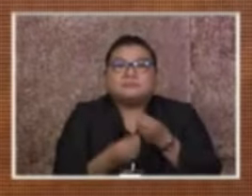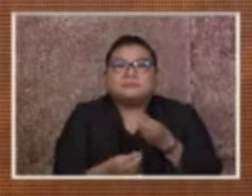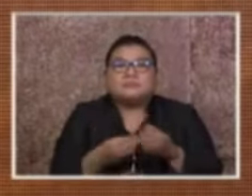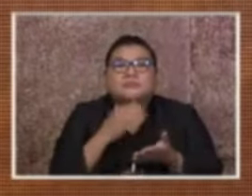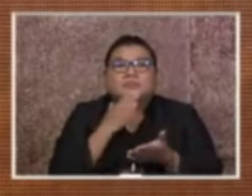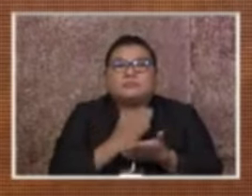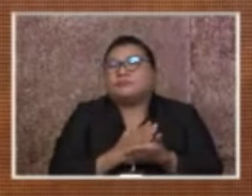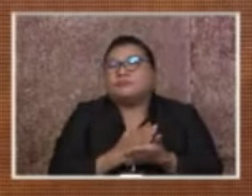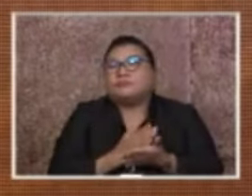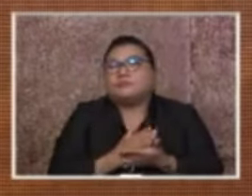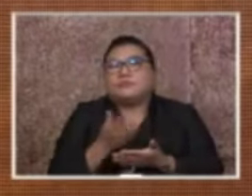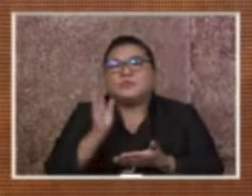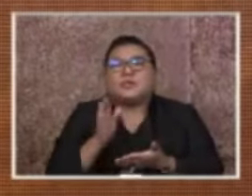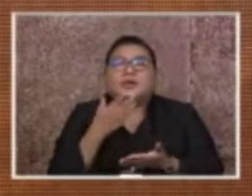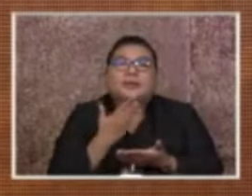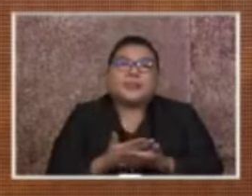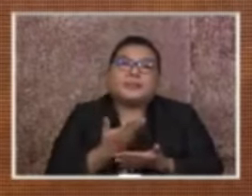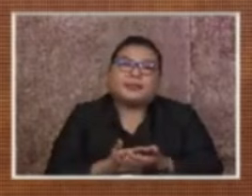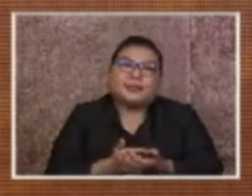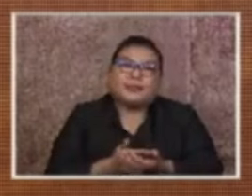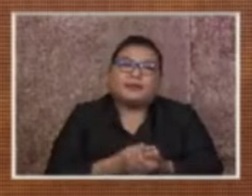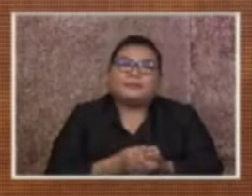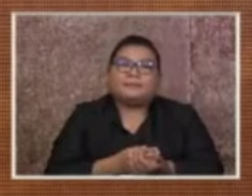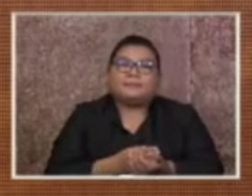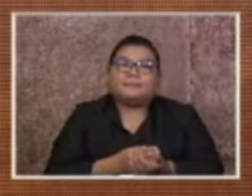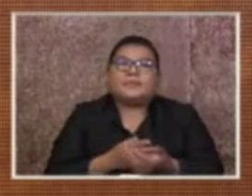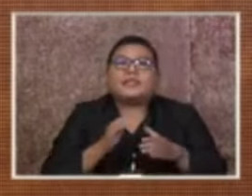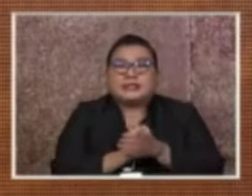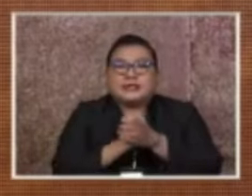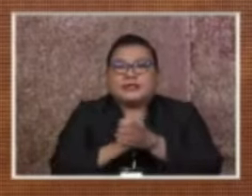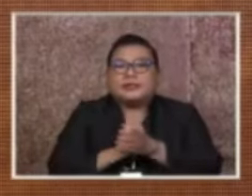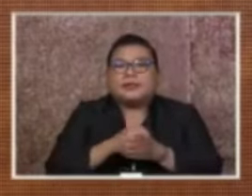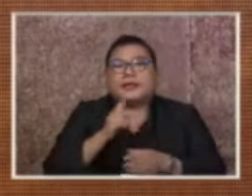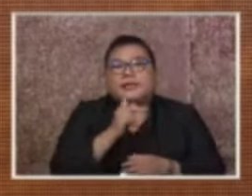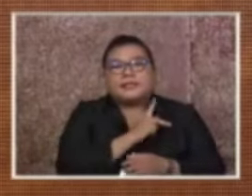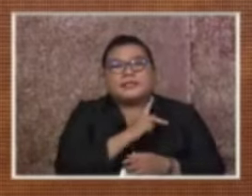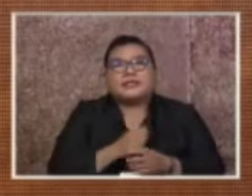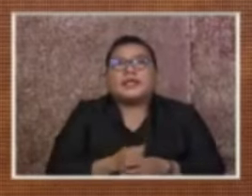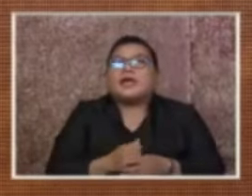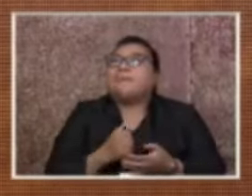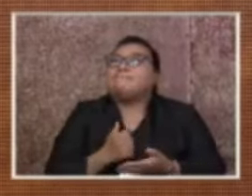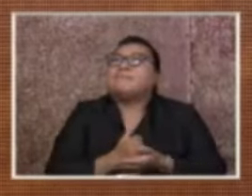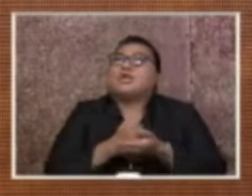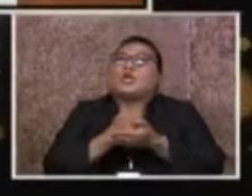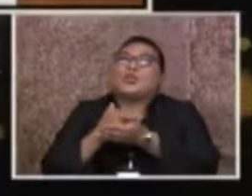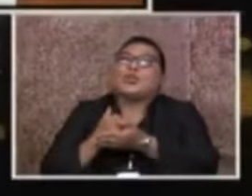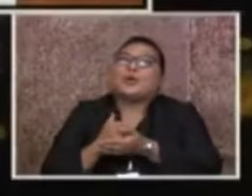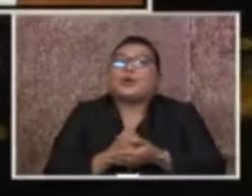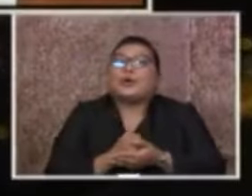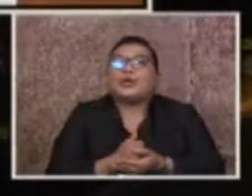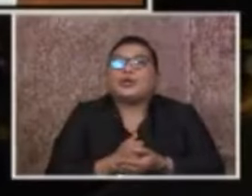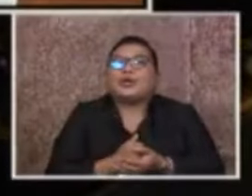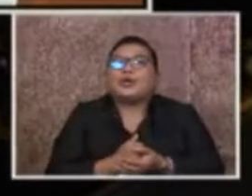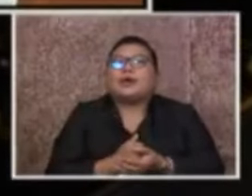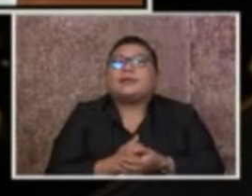kurangi agar tidak ada yang menggepeng saya yakin dengan kerja sama kita dengan secara gotongroyong membangun Karang Asem ini Saya